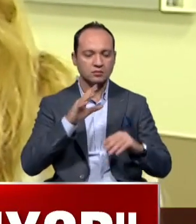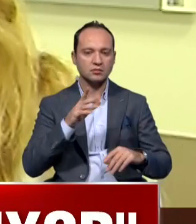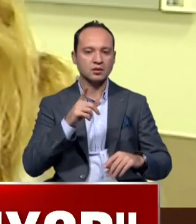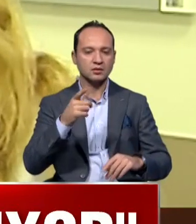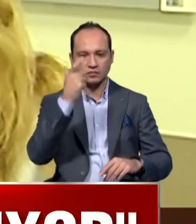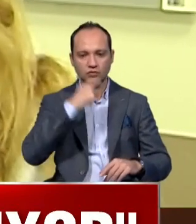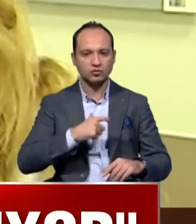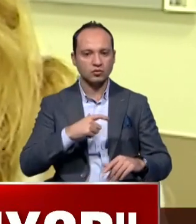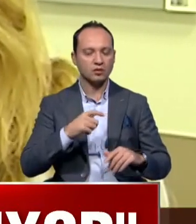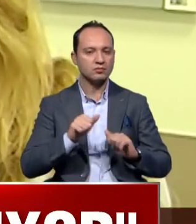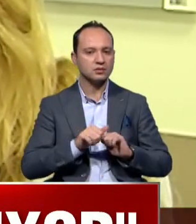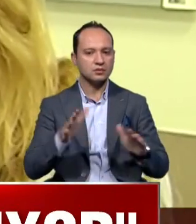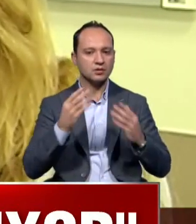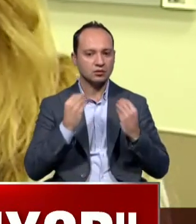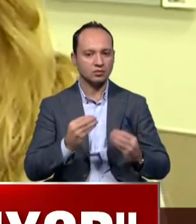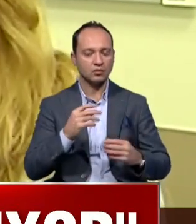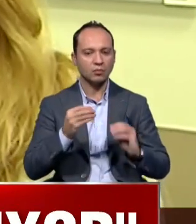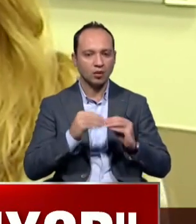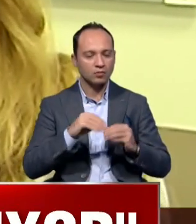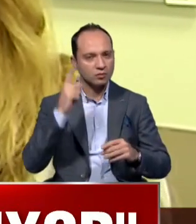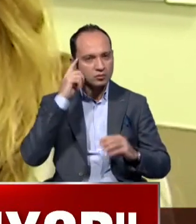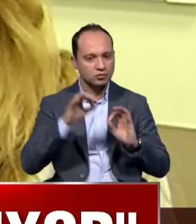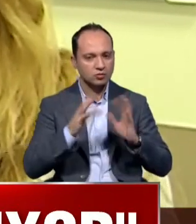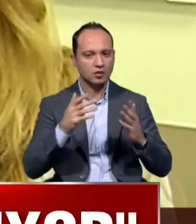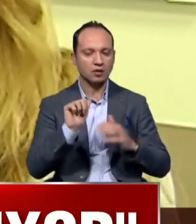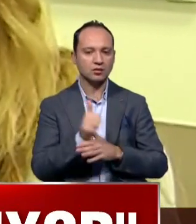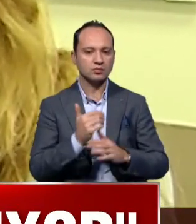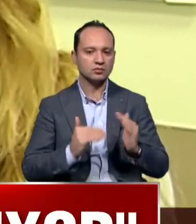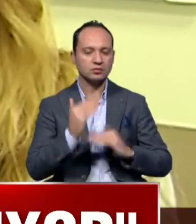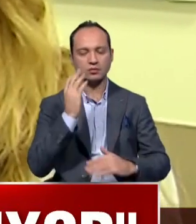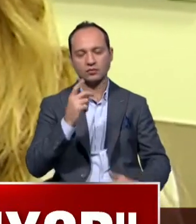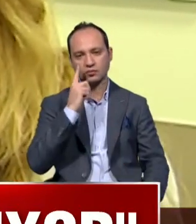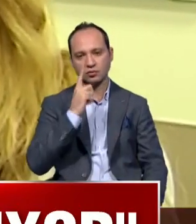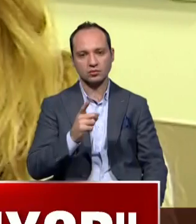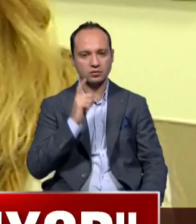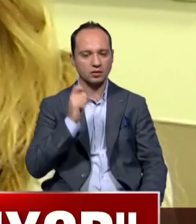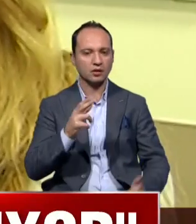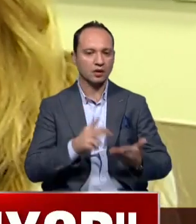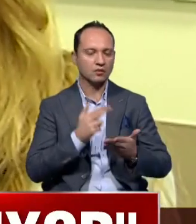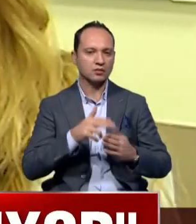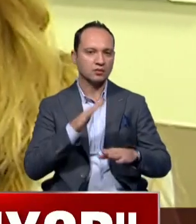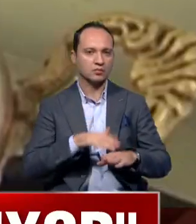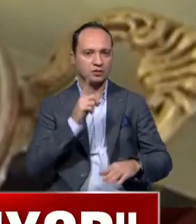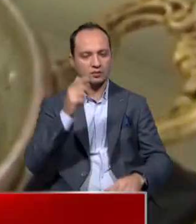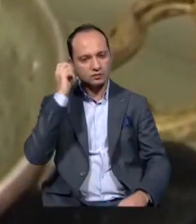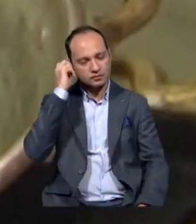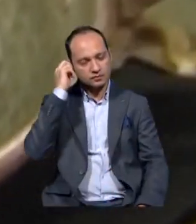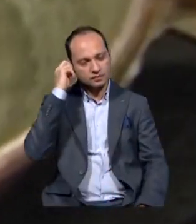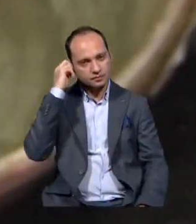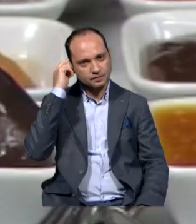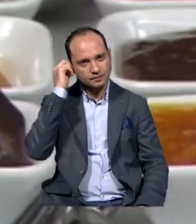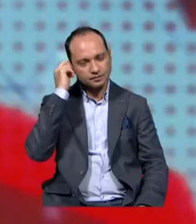bilişsel fonksiyonun daha iyi olduğunu ve problem çözme yeteneğinin daha yüksek olduğunu görüyoruz aslında kahvaltı yapan çocuklarda.